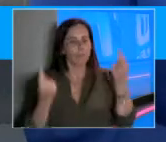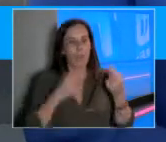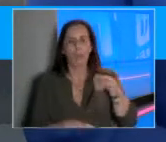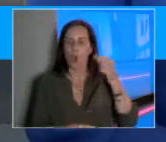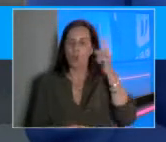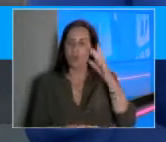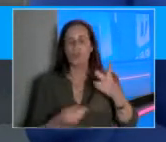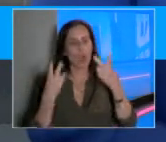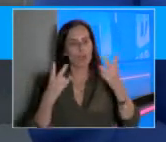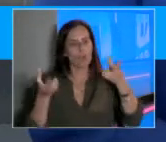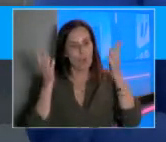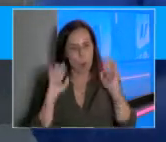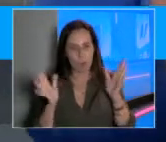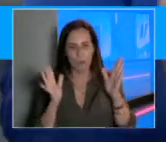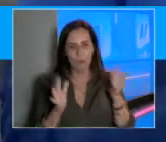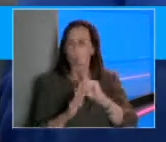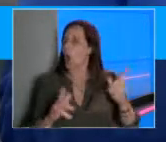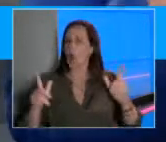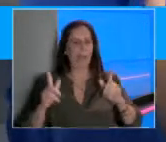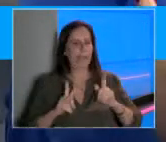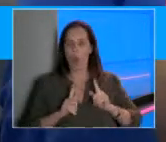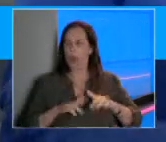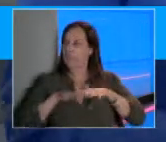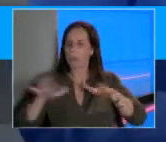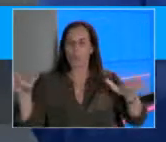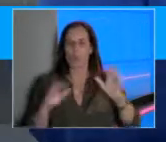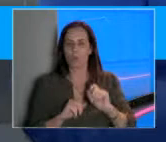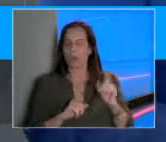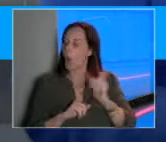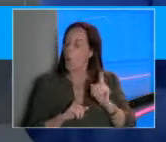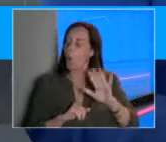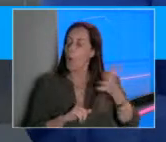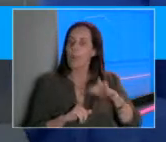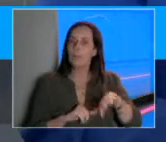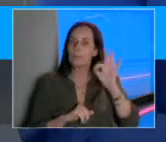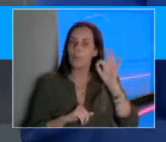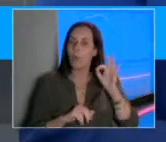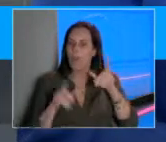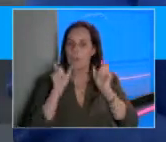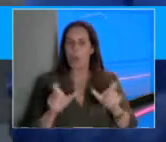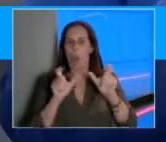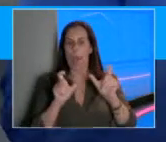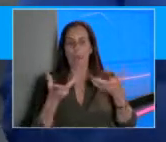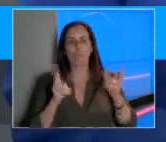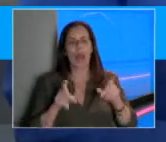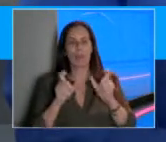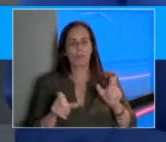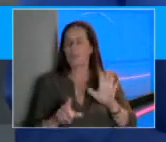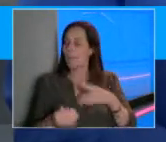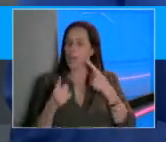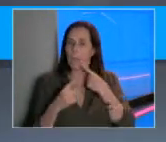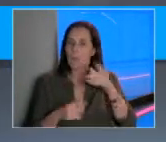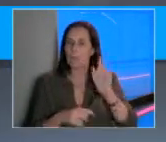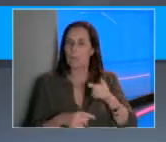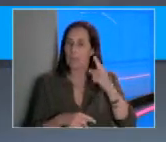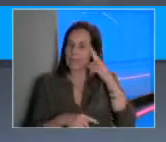חושבים שחשוב מאוד לא לחכות להתפרצות, אלא אולי למצוא את הדרך למנוע אותה. וגם דיברנו על זה שצריך